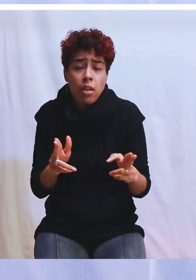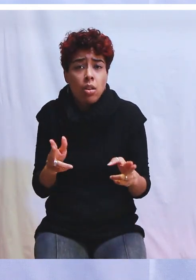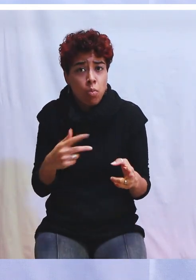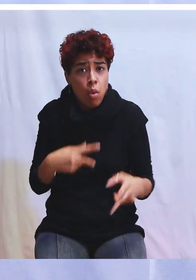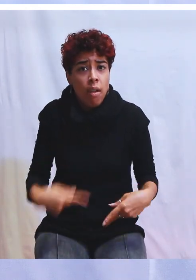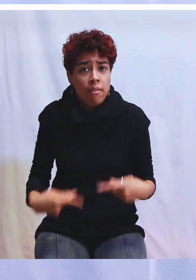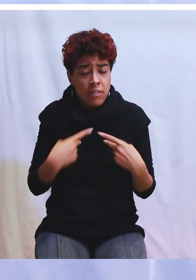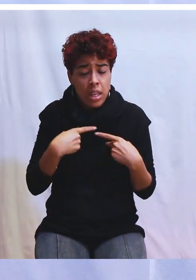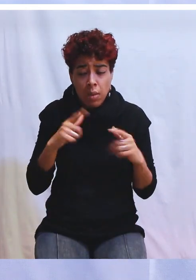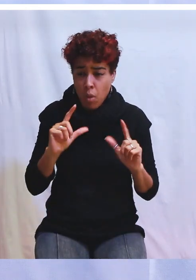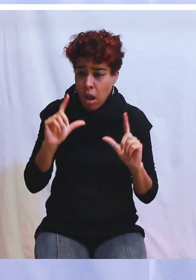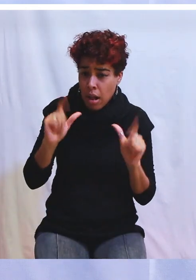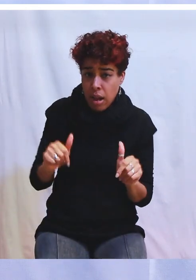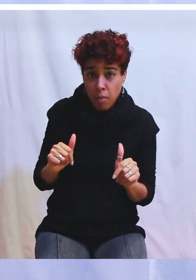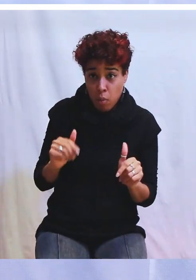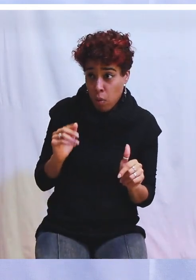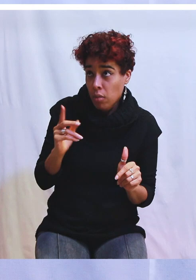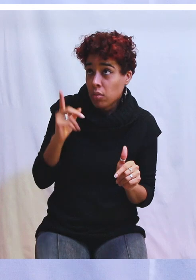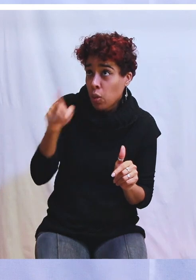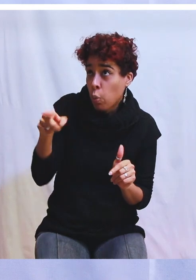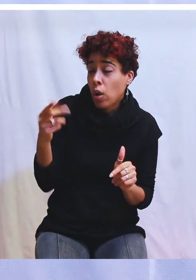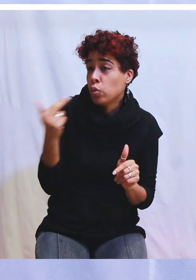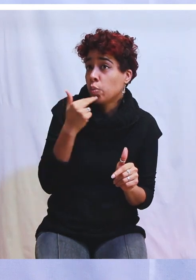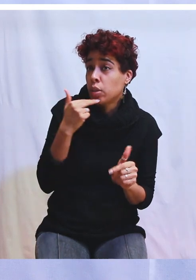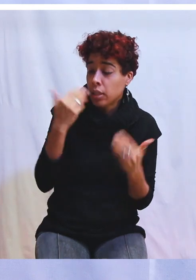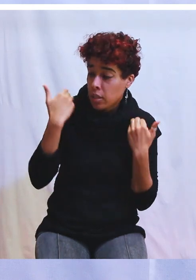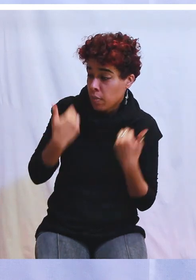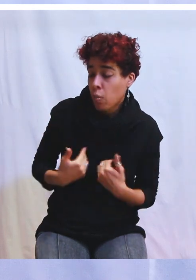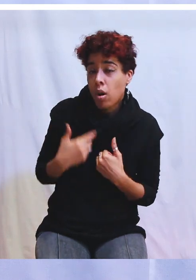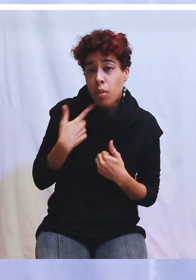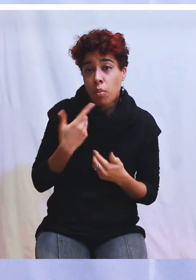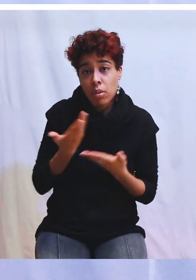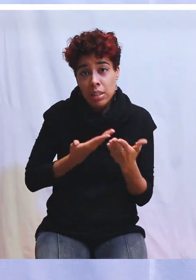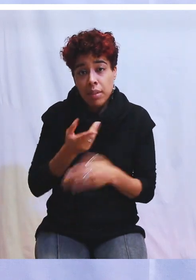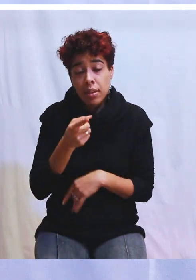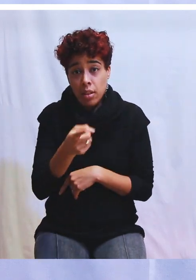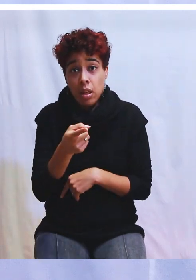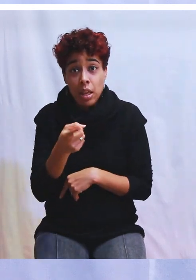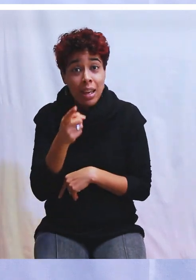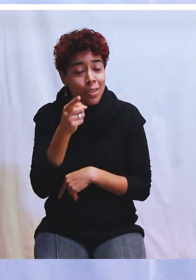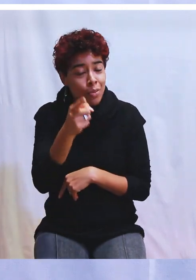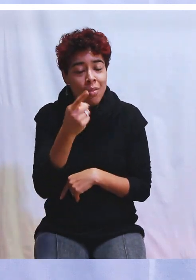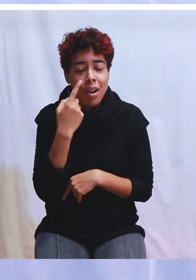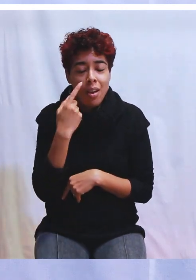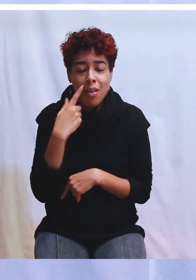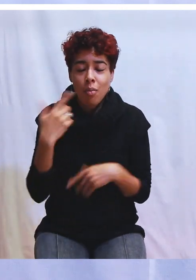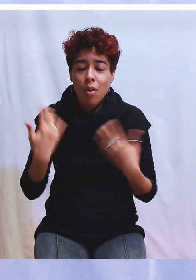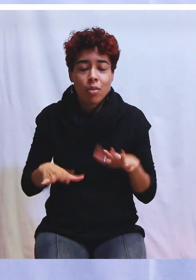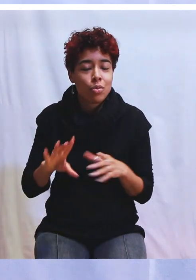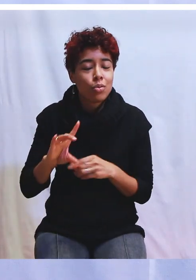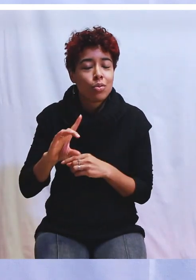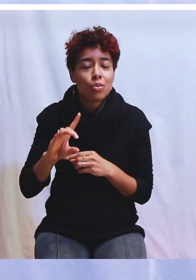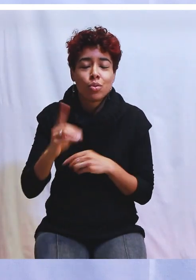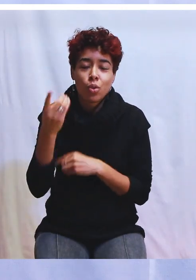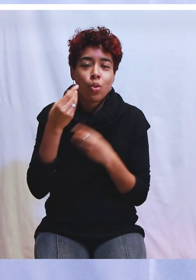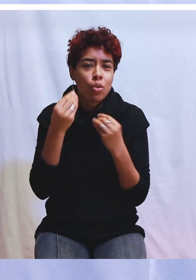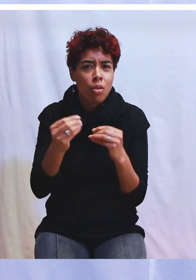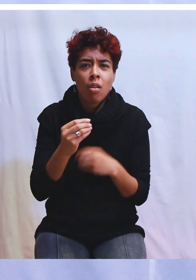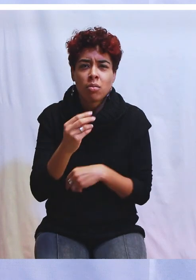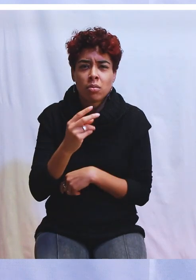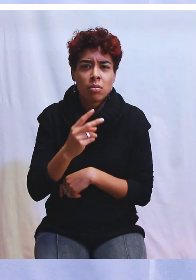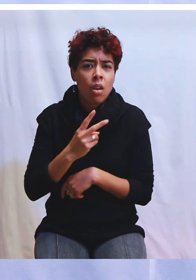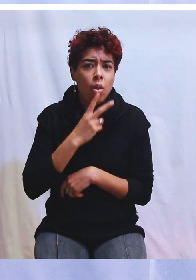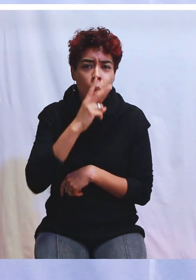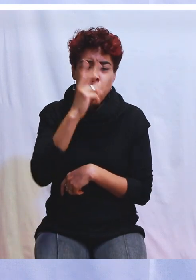être juste là parce qu'il fallait que je sois là, parce que Dieu m'a utilisé pour cela. Et tu verras comment Dieu va décupler tes dons et tes talents pour bénir